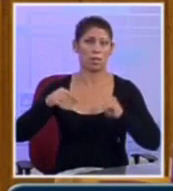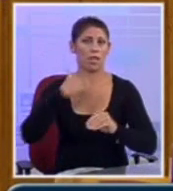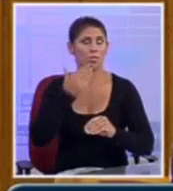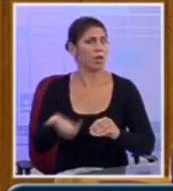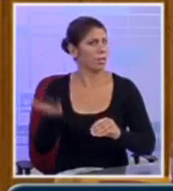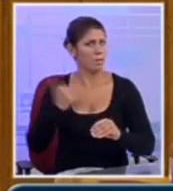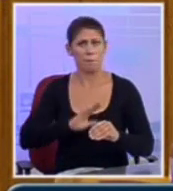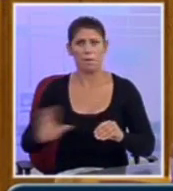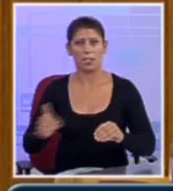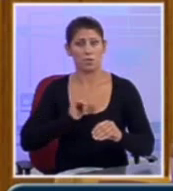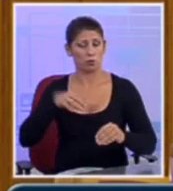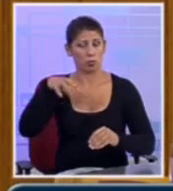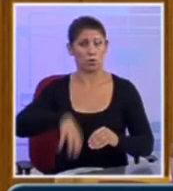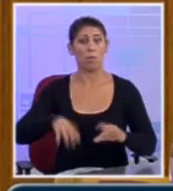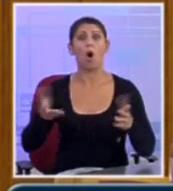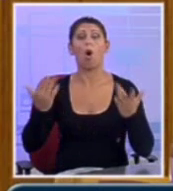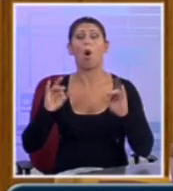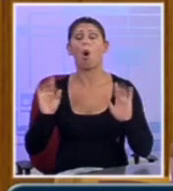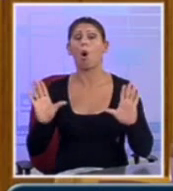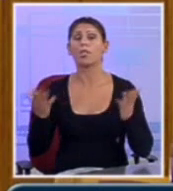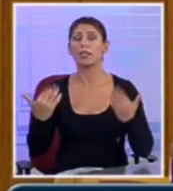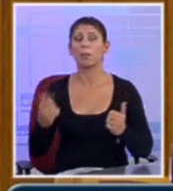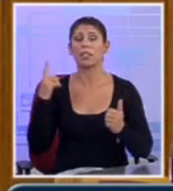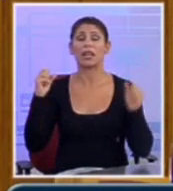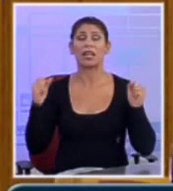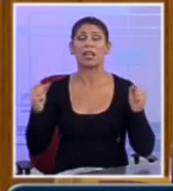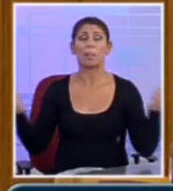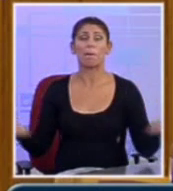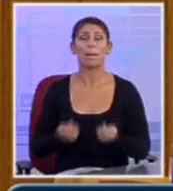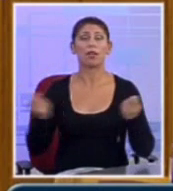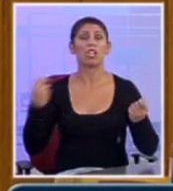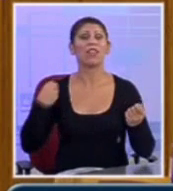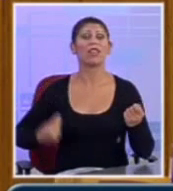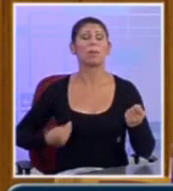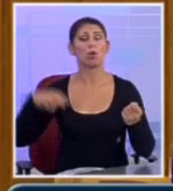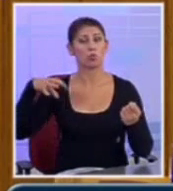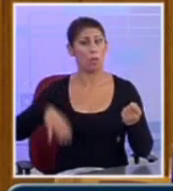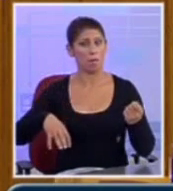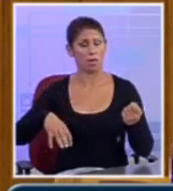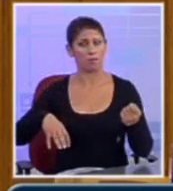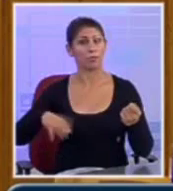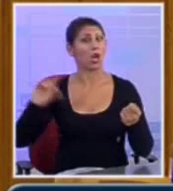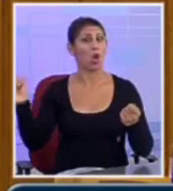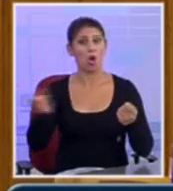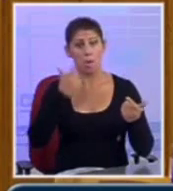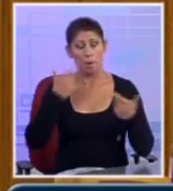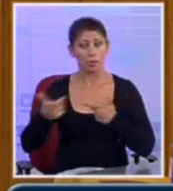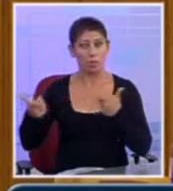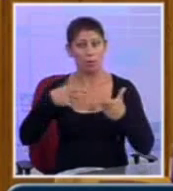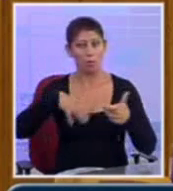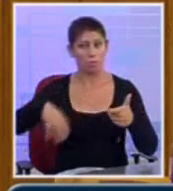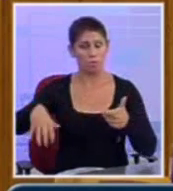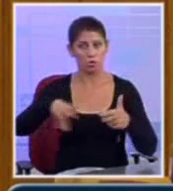που να αναπτύχθηκε ο ιδιωτικός τομέας χωρίς την ύπαρξη ενός υγιή και παραγωγικού δημόσιου τομέα. Όλοι οι εποπτευόμενοι φορείς του